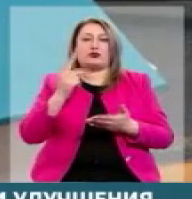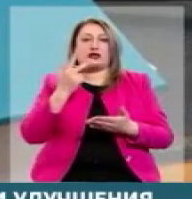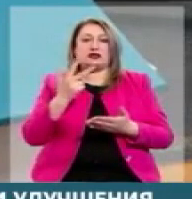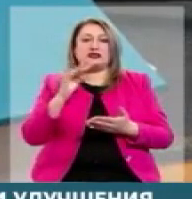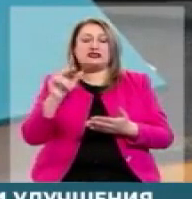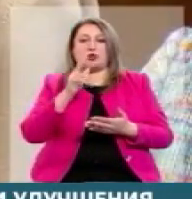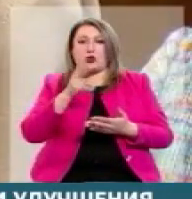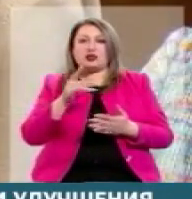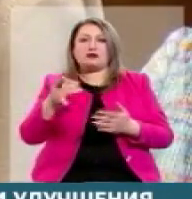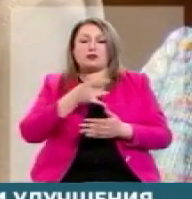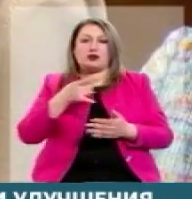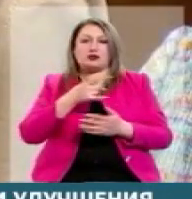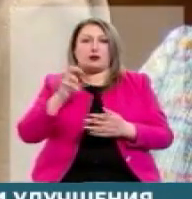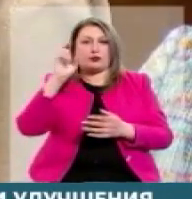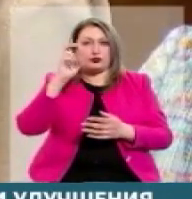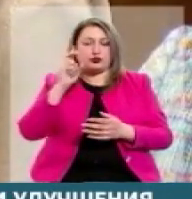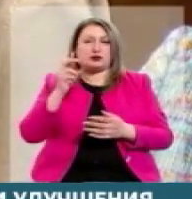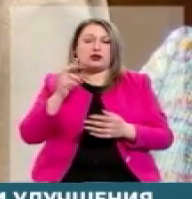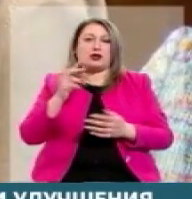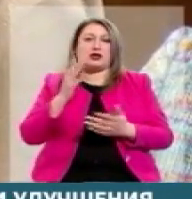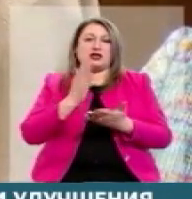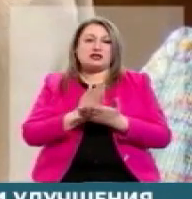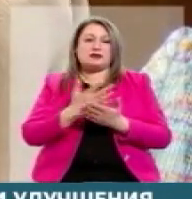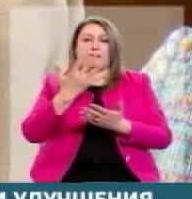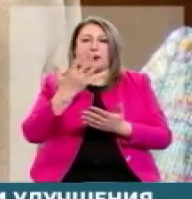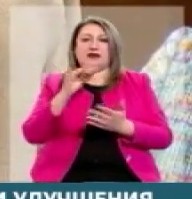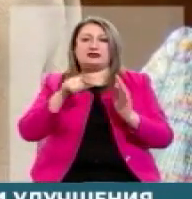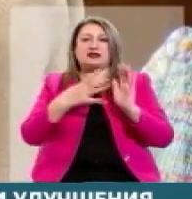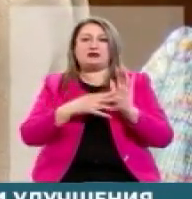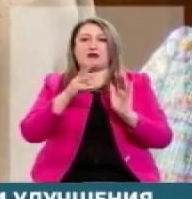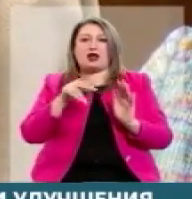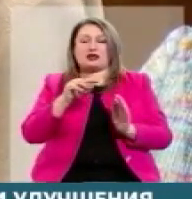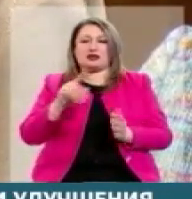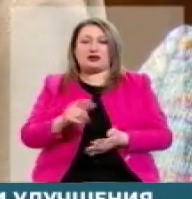из трехлетнего республиканского бюджета предусмотрено 5,9 миллиардов тенге.